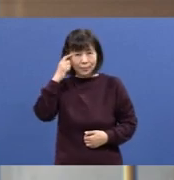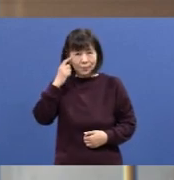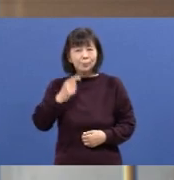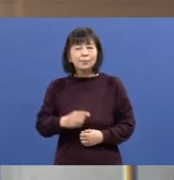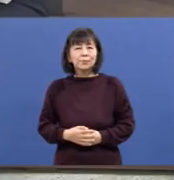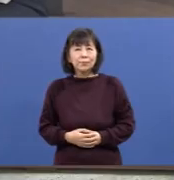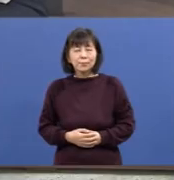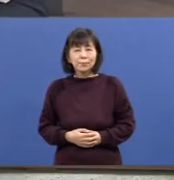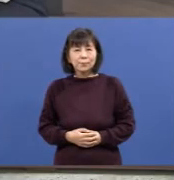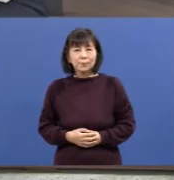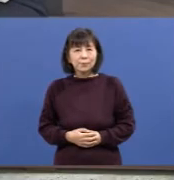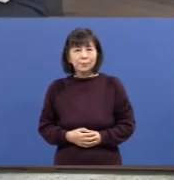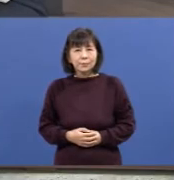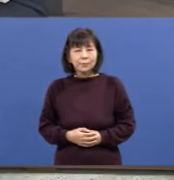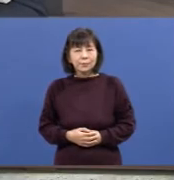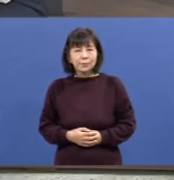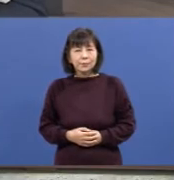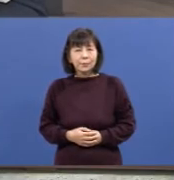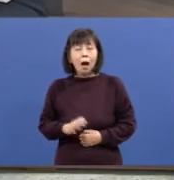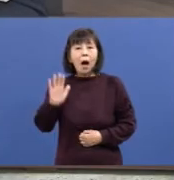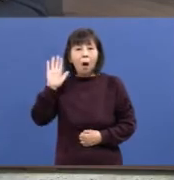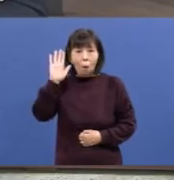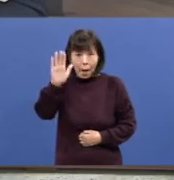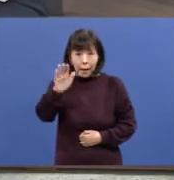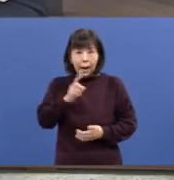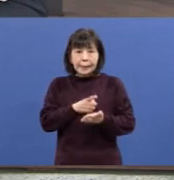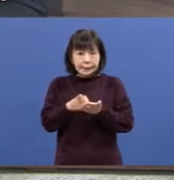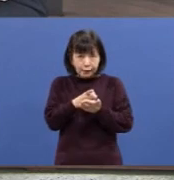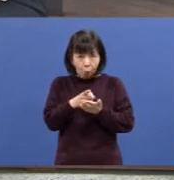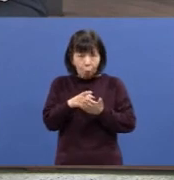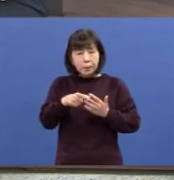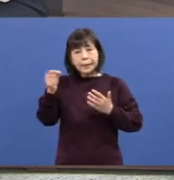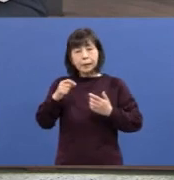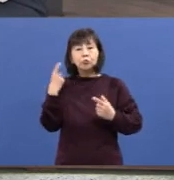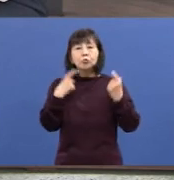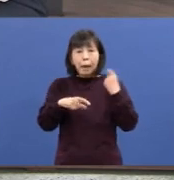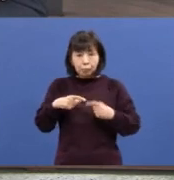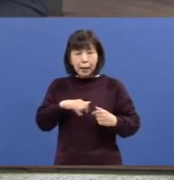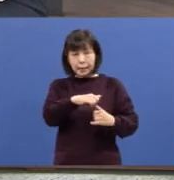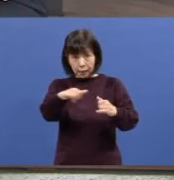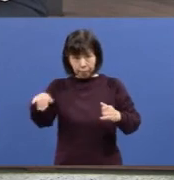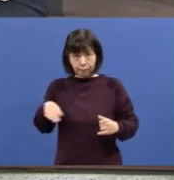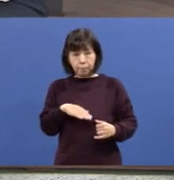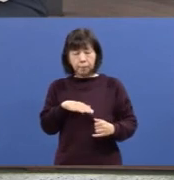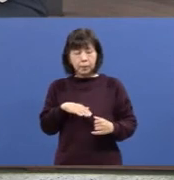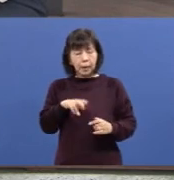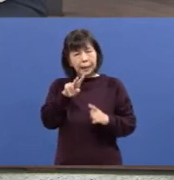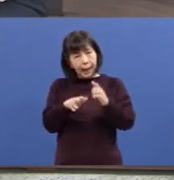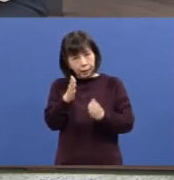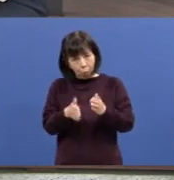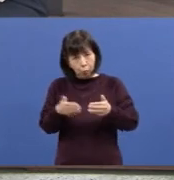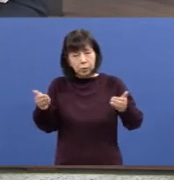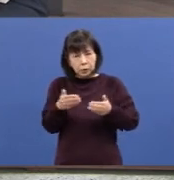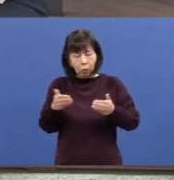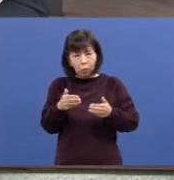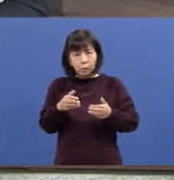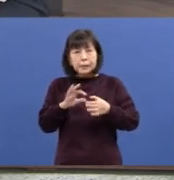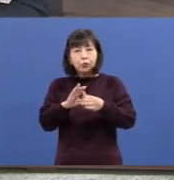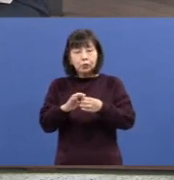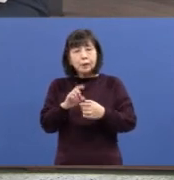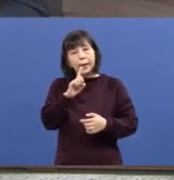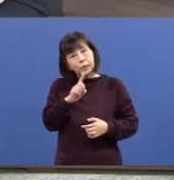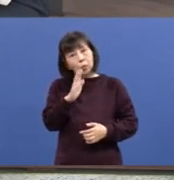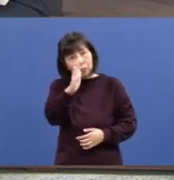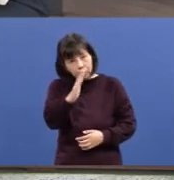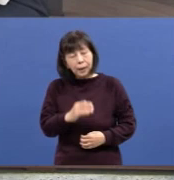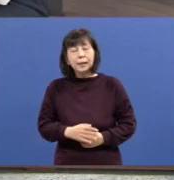。 ではこれから進路を選択する学生などへ、介護職に就くことについて一言お願い